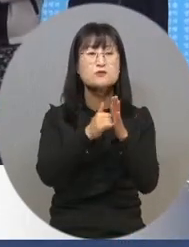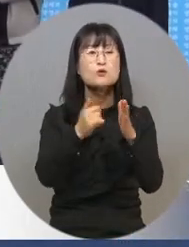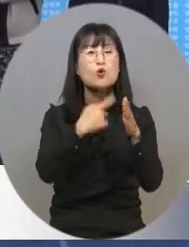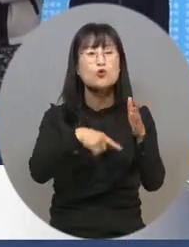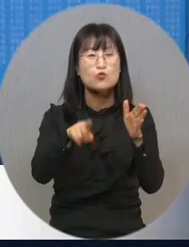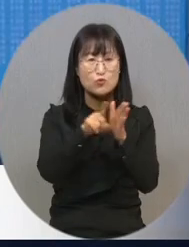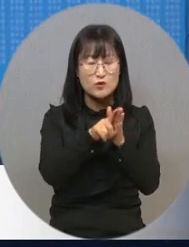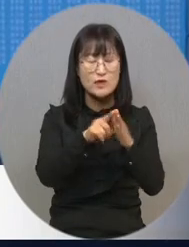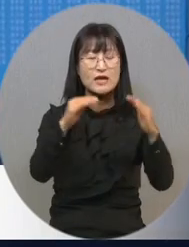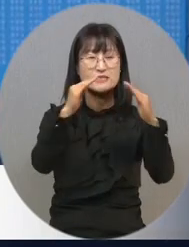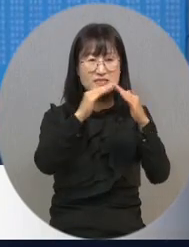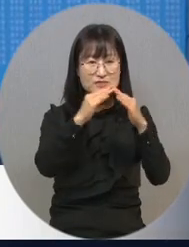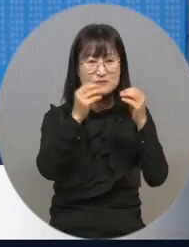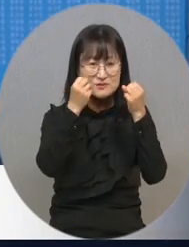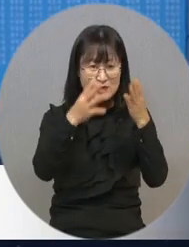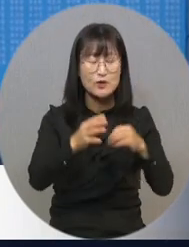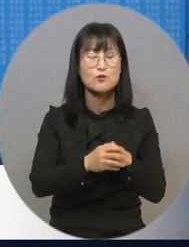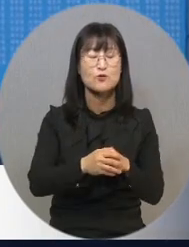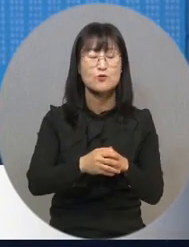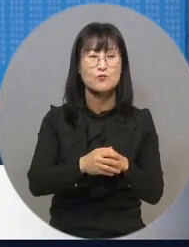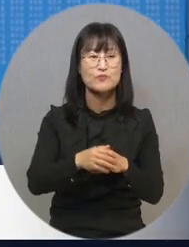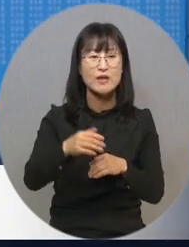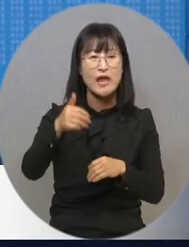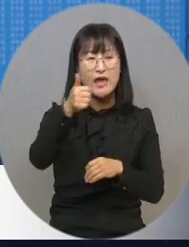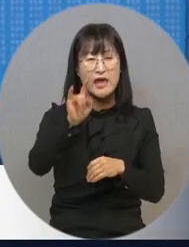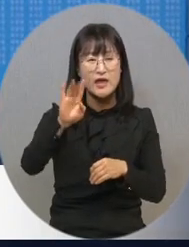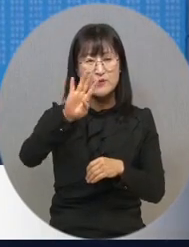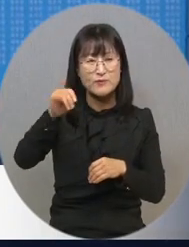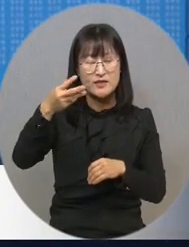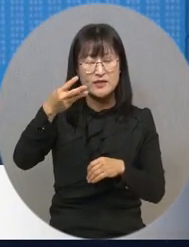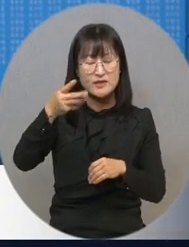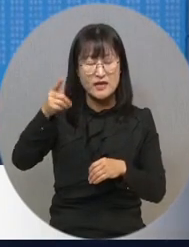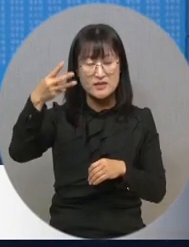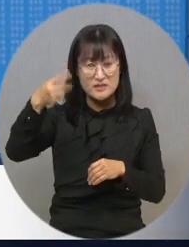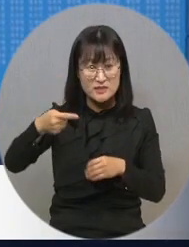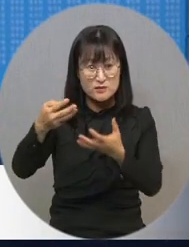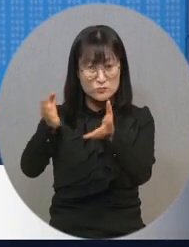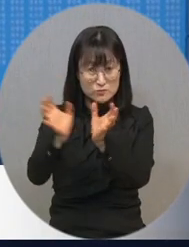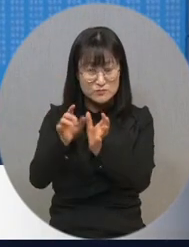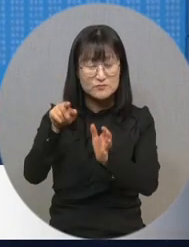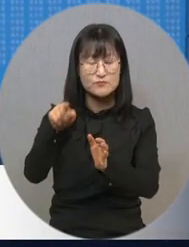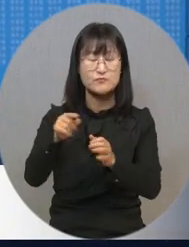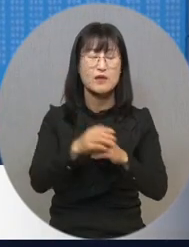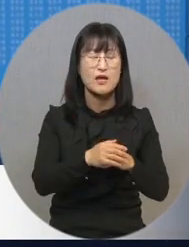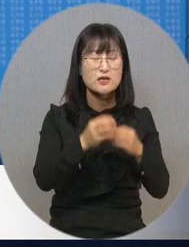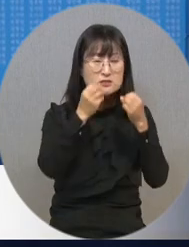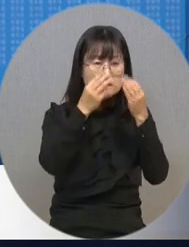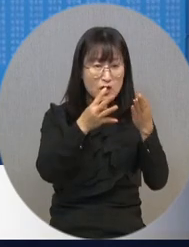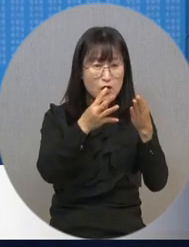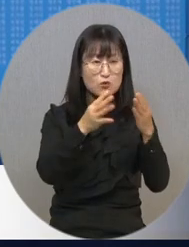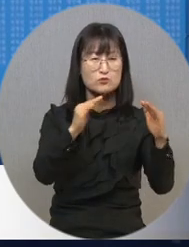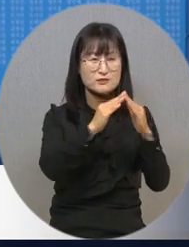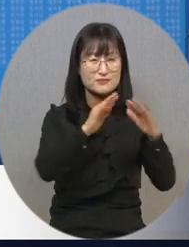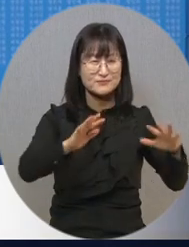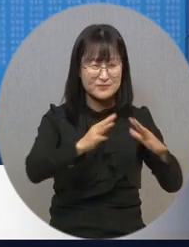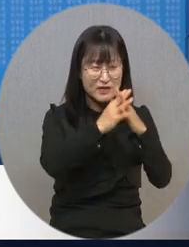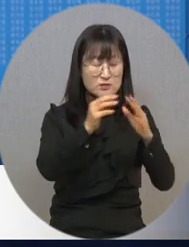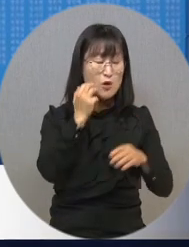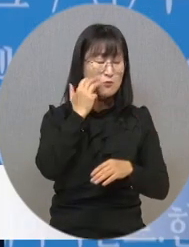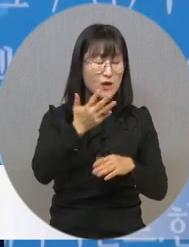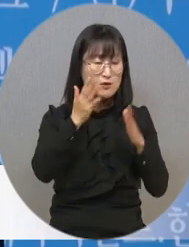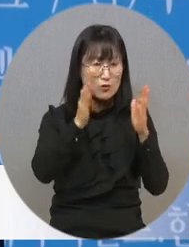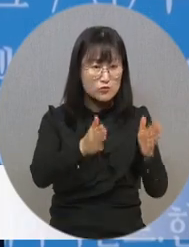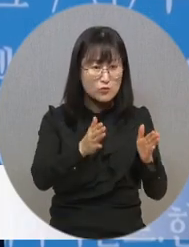완공됐습니다 한국 해비타트 전남 동부 지회는 지난 4월 희망의 집짓기에 착수했고 완공까지 8개월 동안